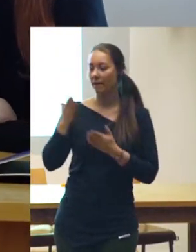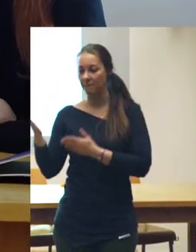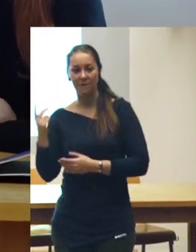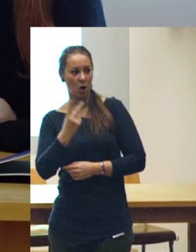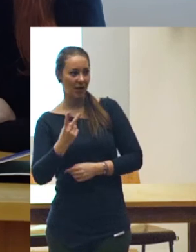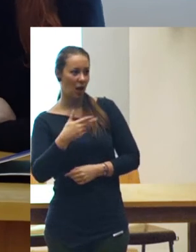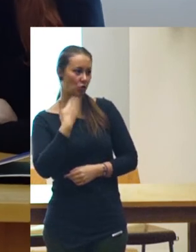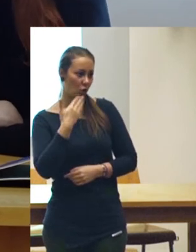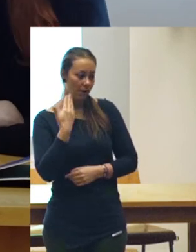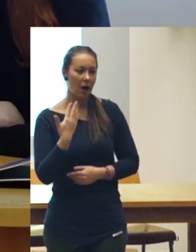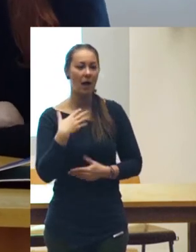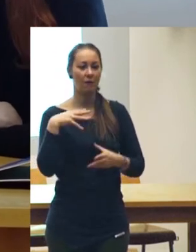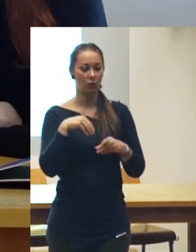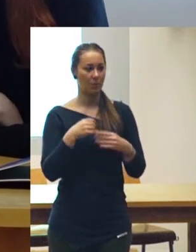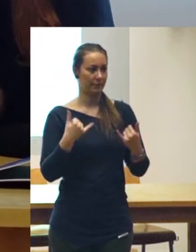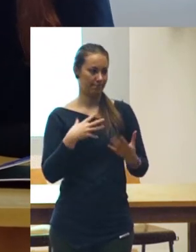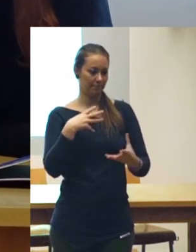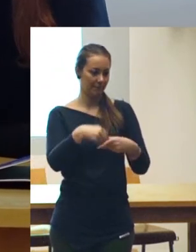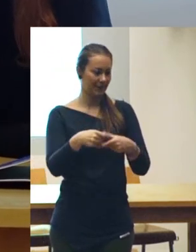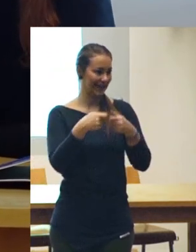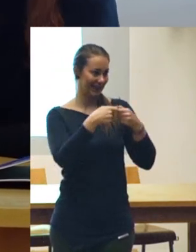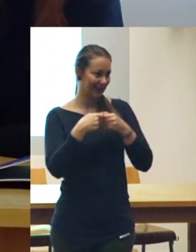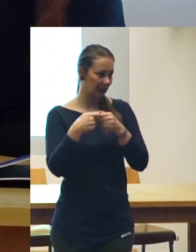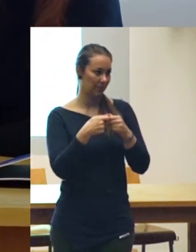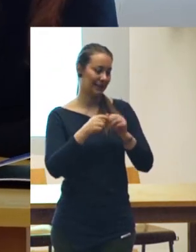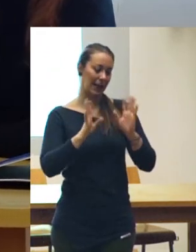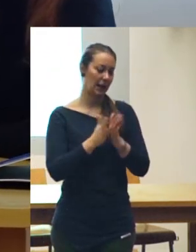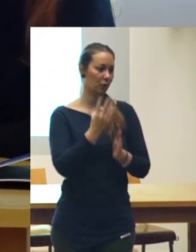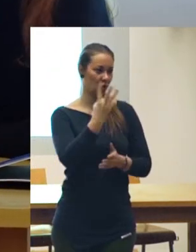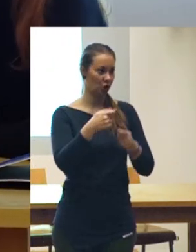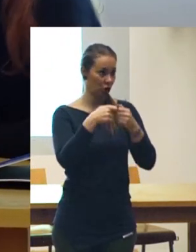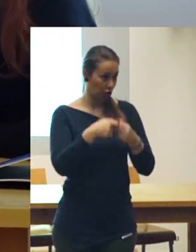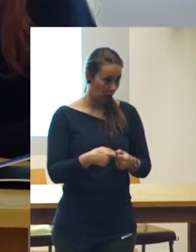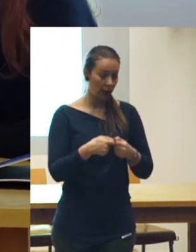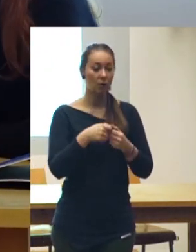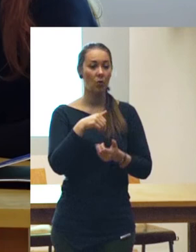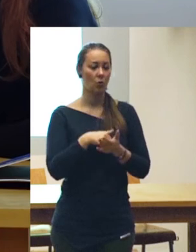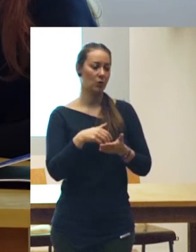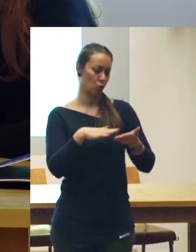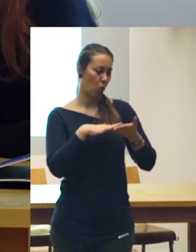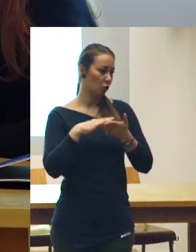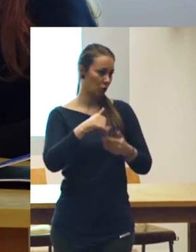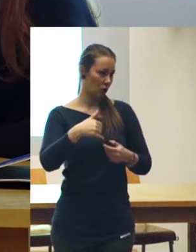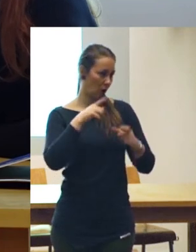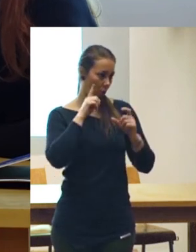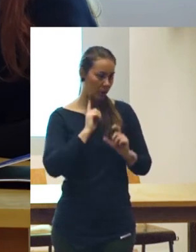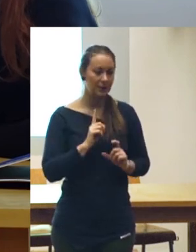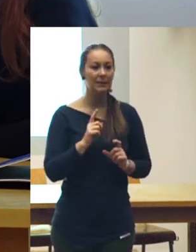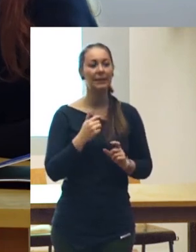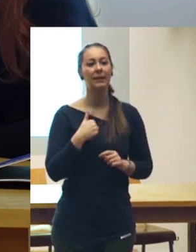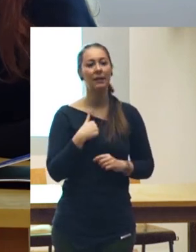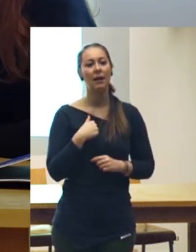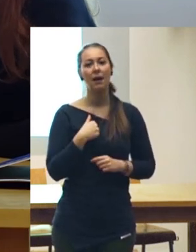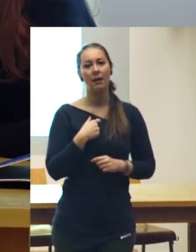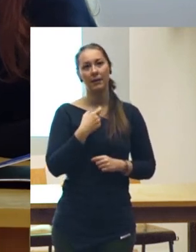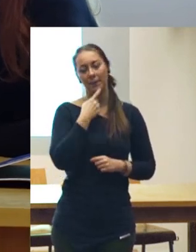jsme součástí teď čtyřčlenného týmu společnosti Jindřicha Chalupeckého. Já bych asi v